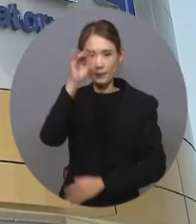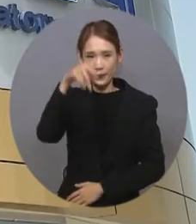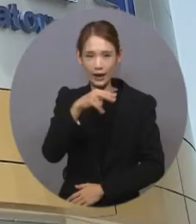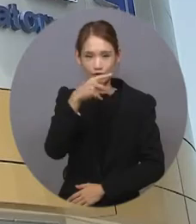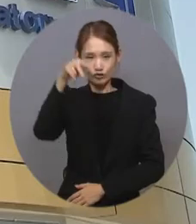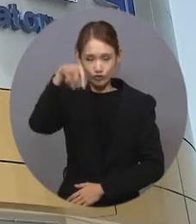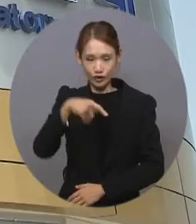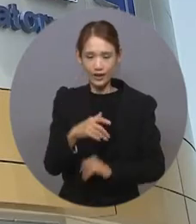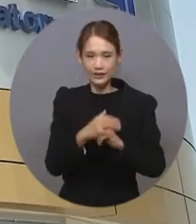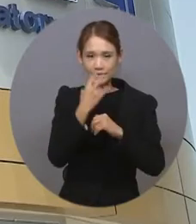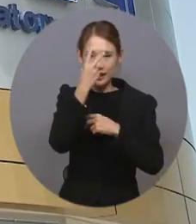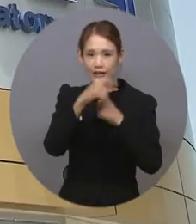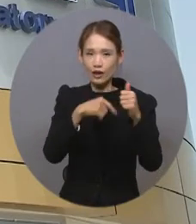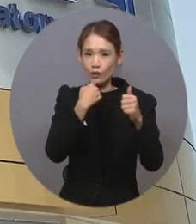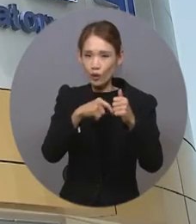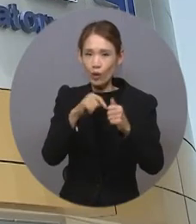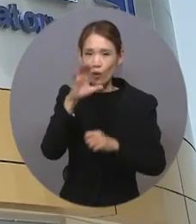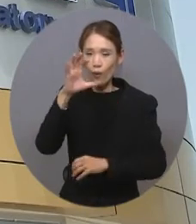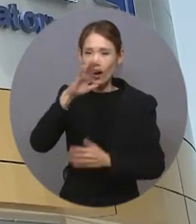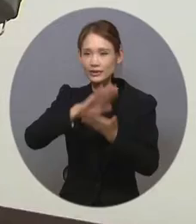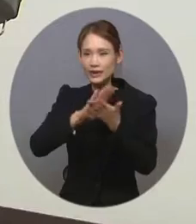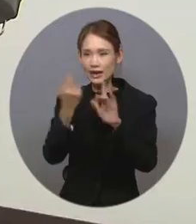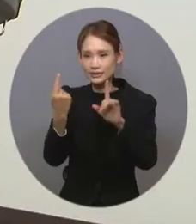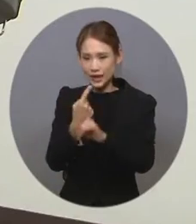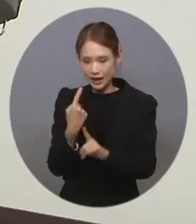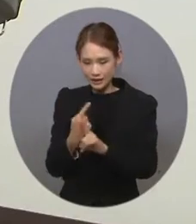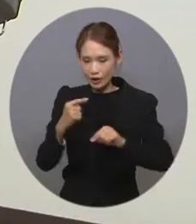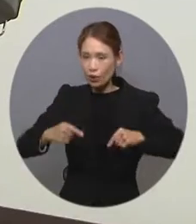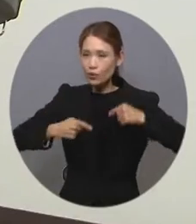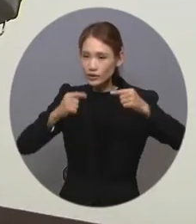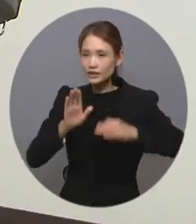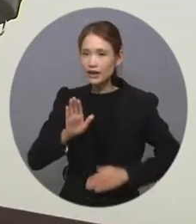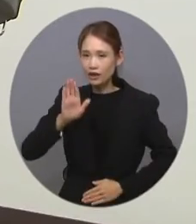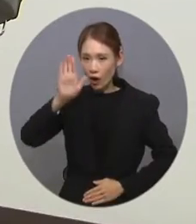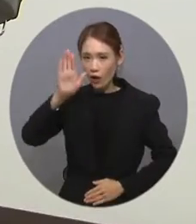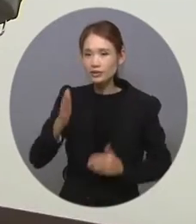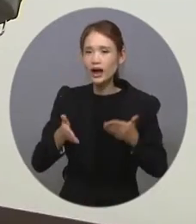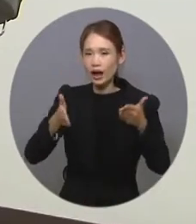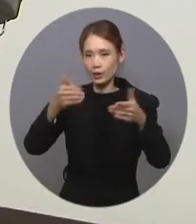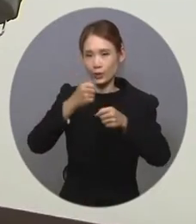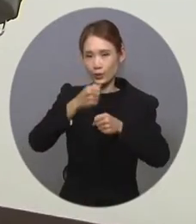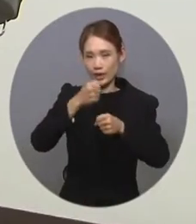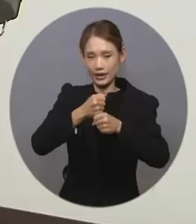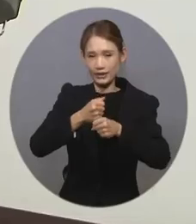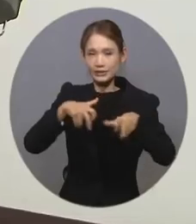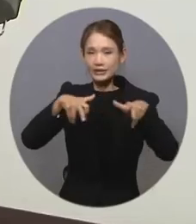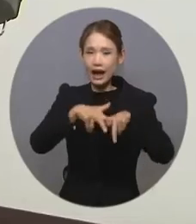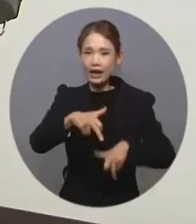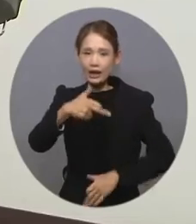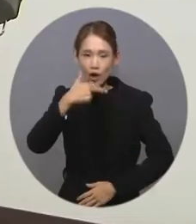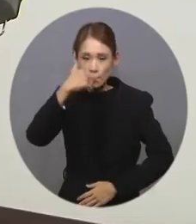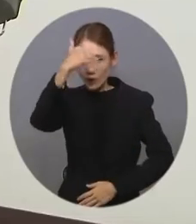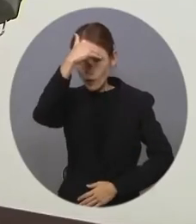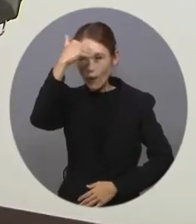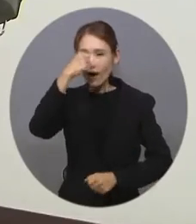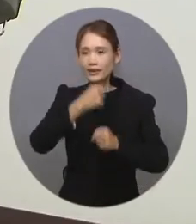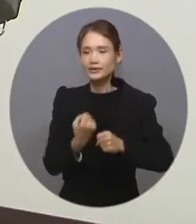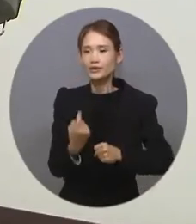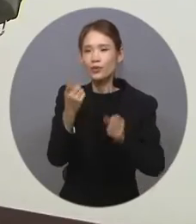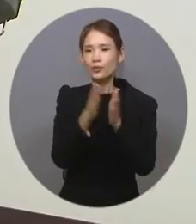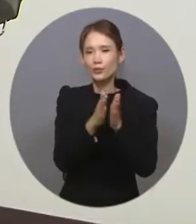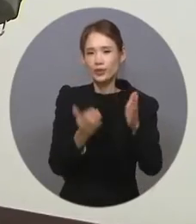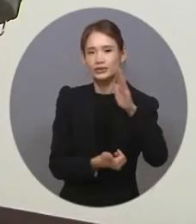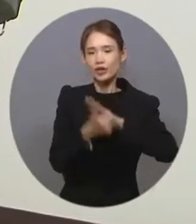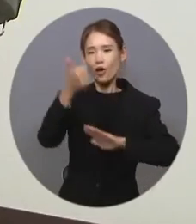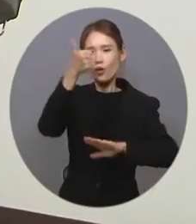전시관 등의 화장실 개선 및 휠체어용 경사로 등을 설치하여 무장애 관광 동선에 기반을 마련하는 성과를